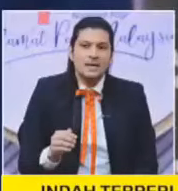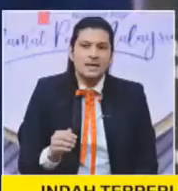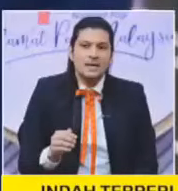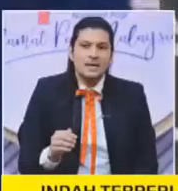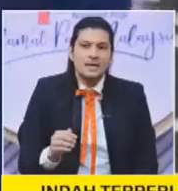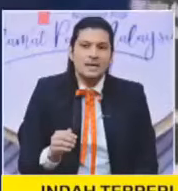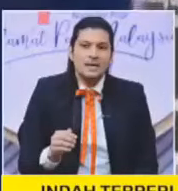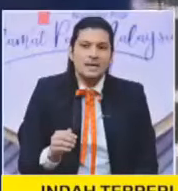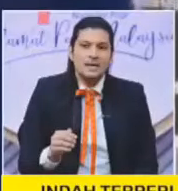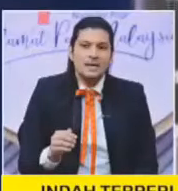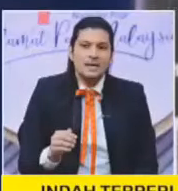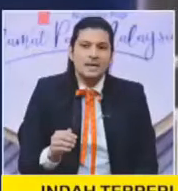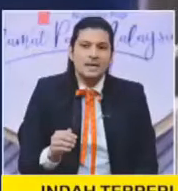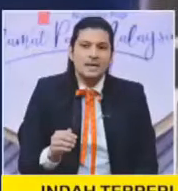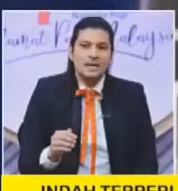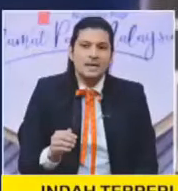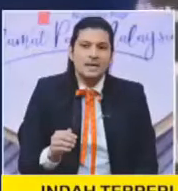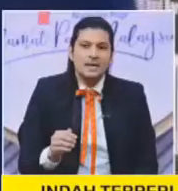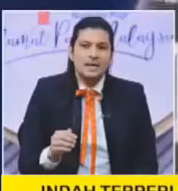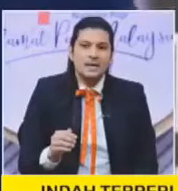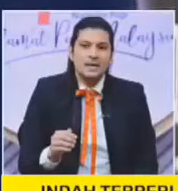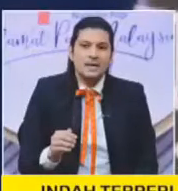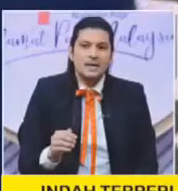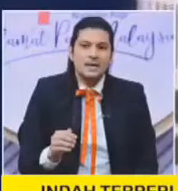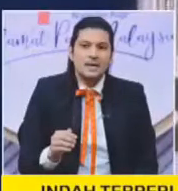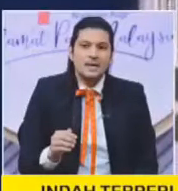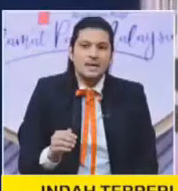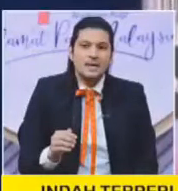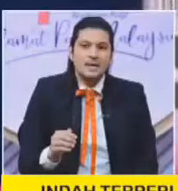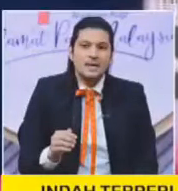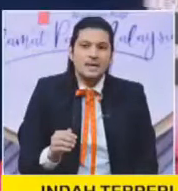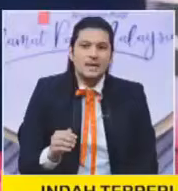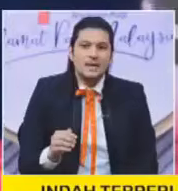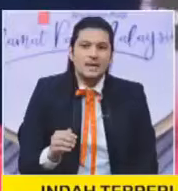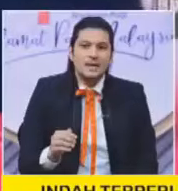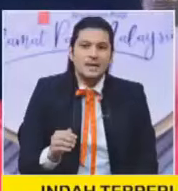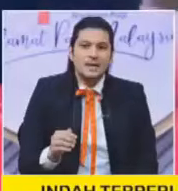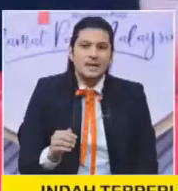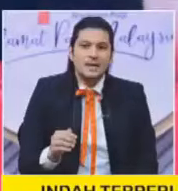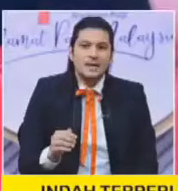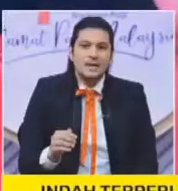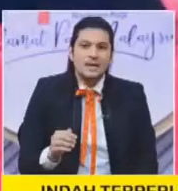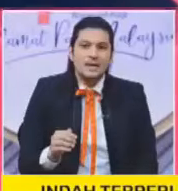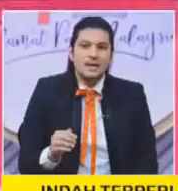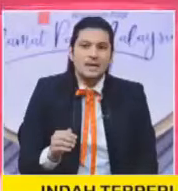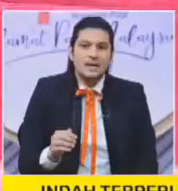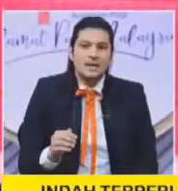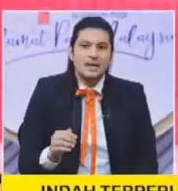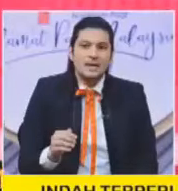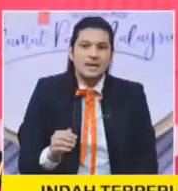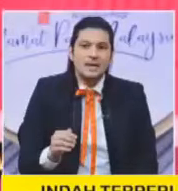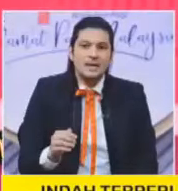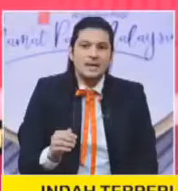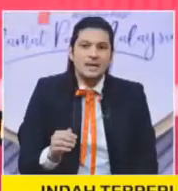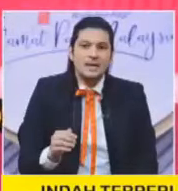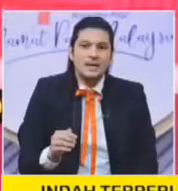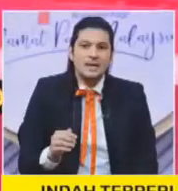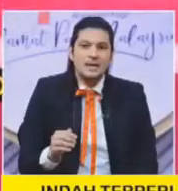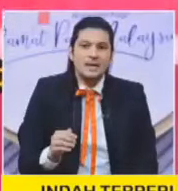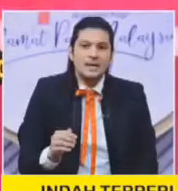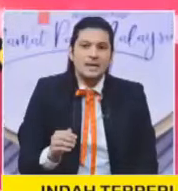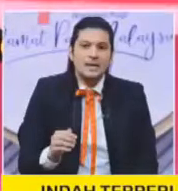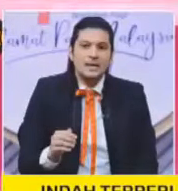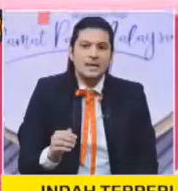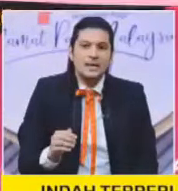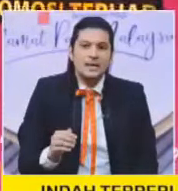badan ialah seperti protein, kalsium, magnesium, vitamin serta mineral-mineral lain